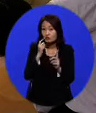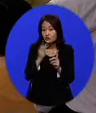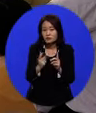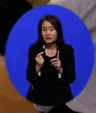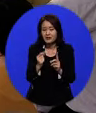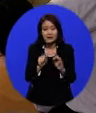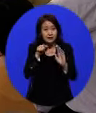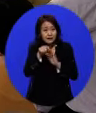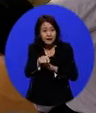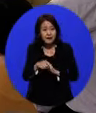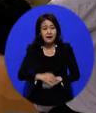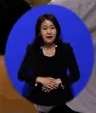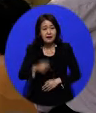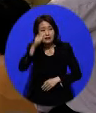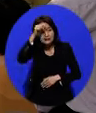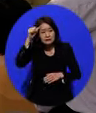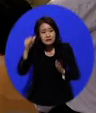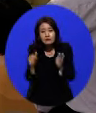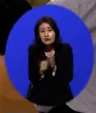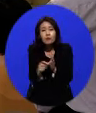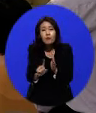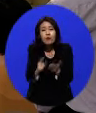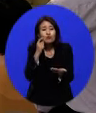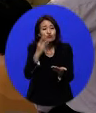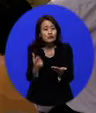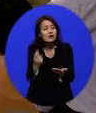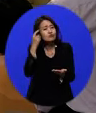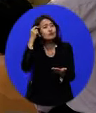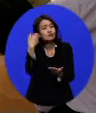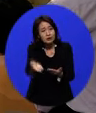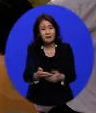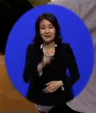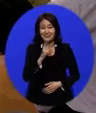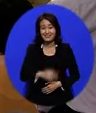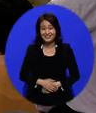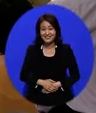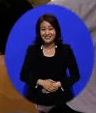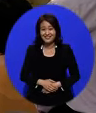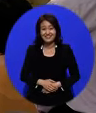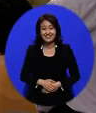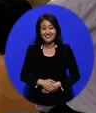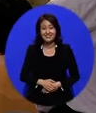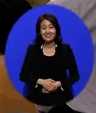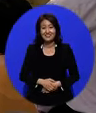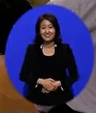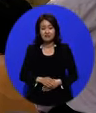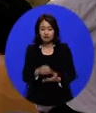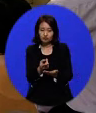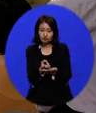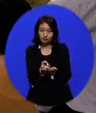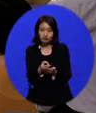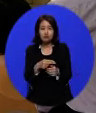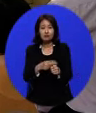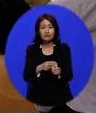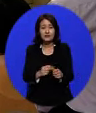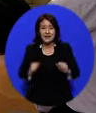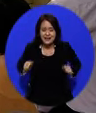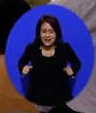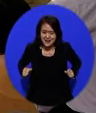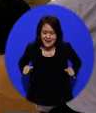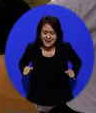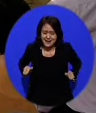너가 빨리 가서 인생이란 무엇입니까? 라고 빨리 여쭤보고 와. 예. 네. 누워 계시는 스승님한테 한 친구가